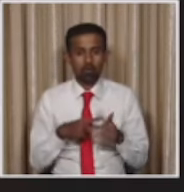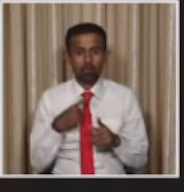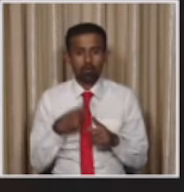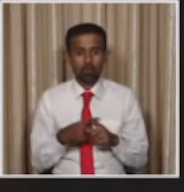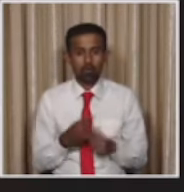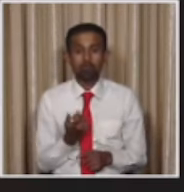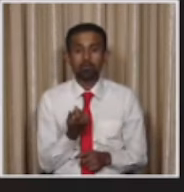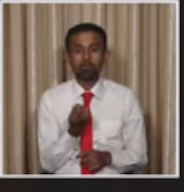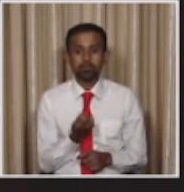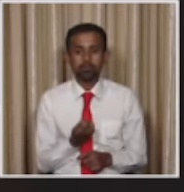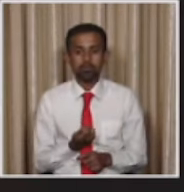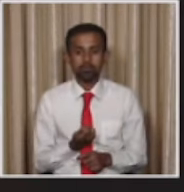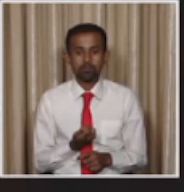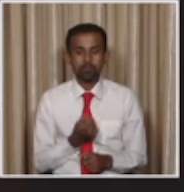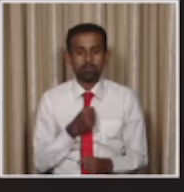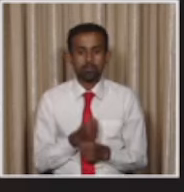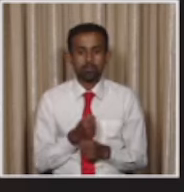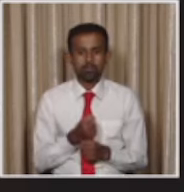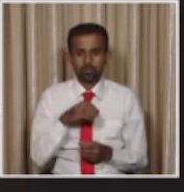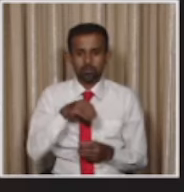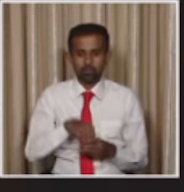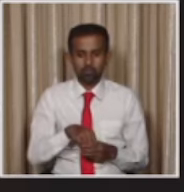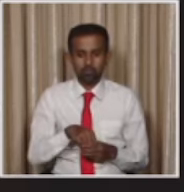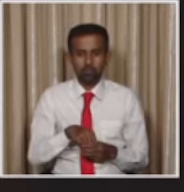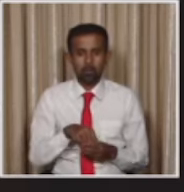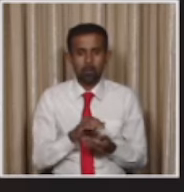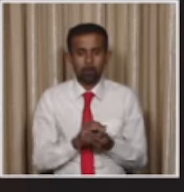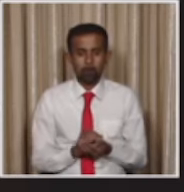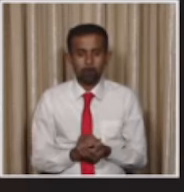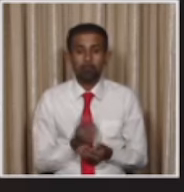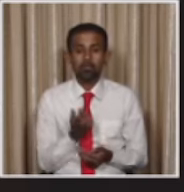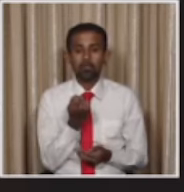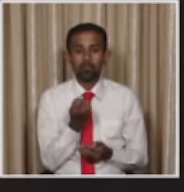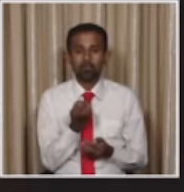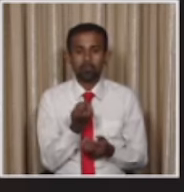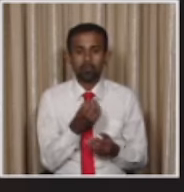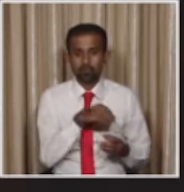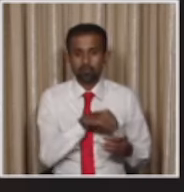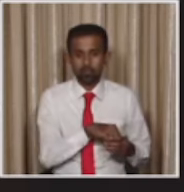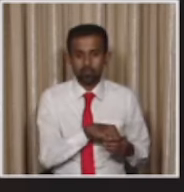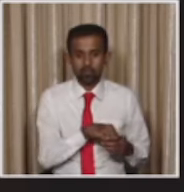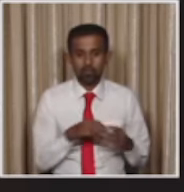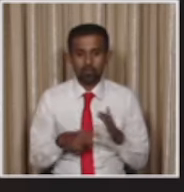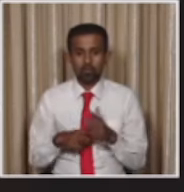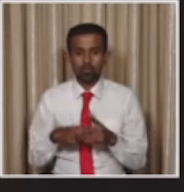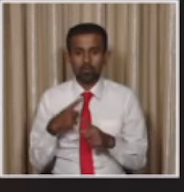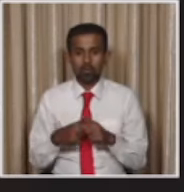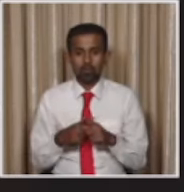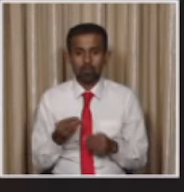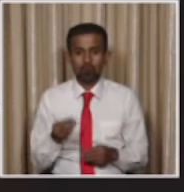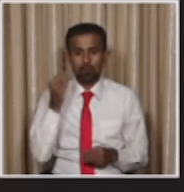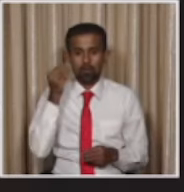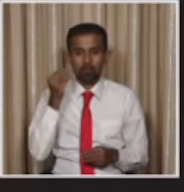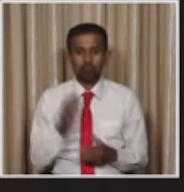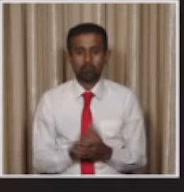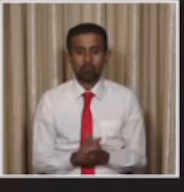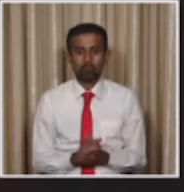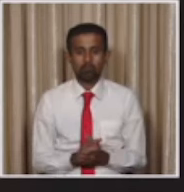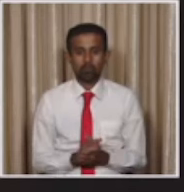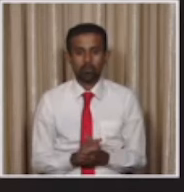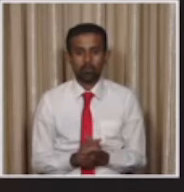ටික මේ රජය තුල මේ තියෙන මූල්‍ය ප්‍රතිපත්තිය තුල බදු ආදායම් ටික ඉහළ යනවා